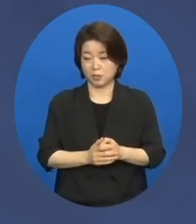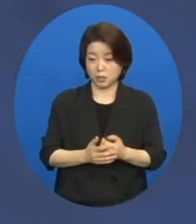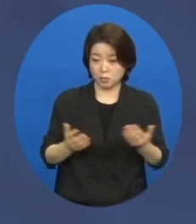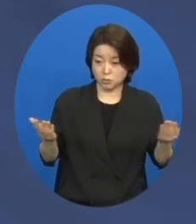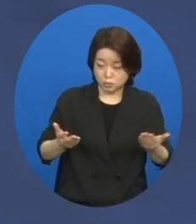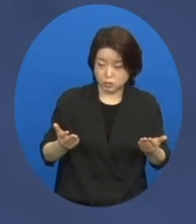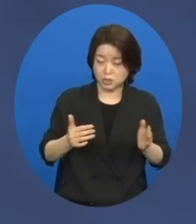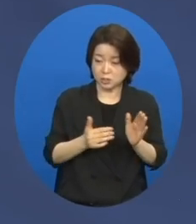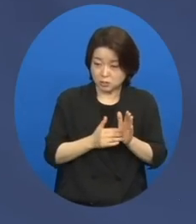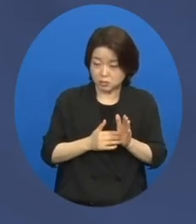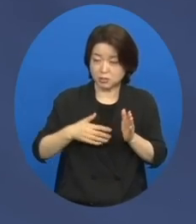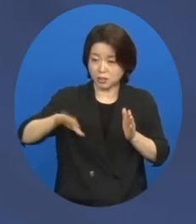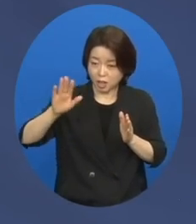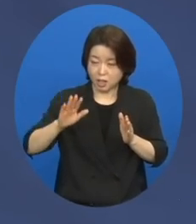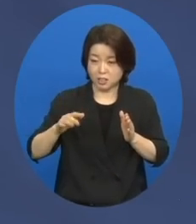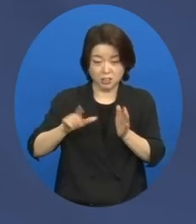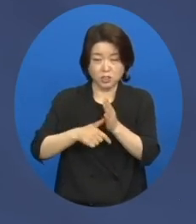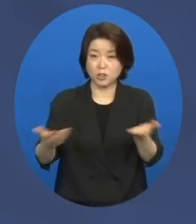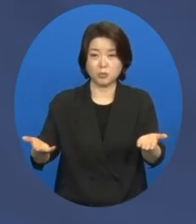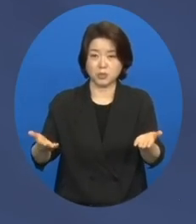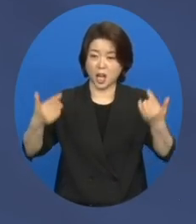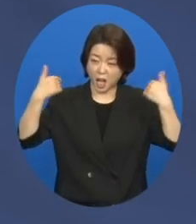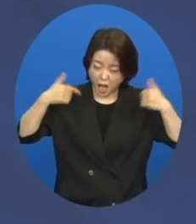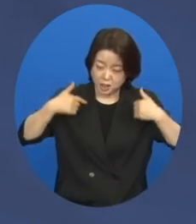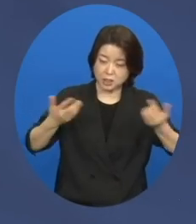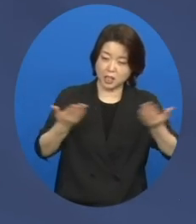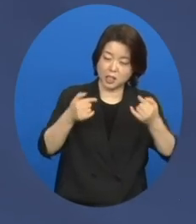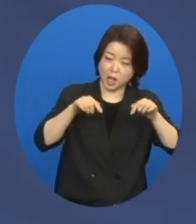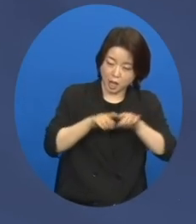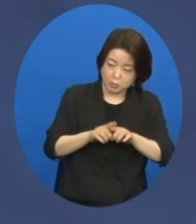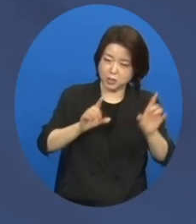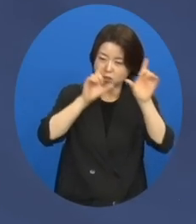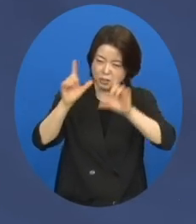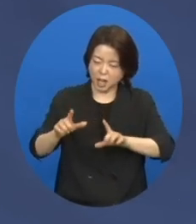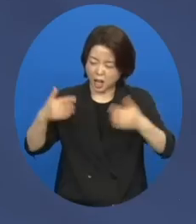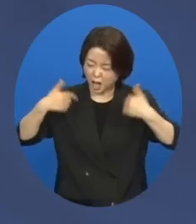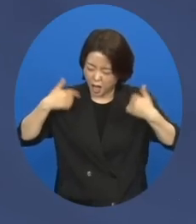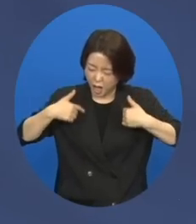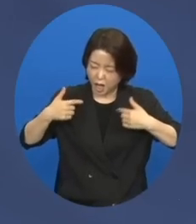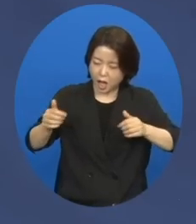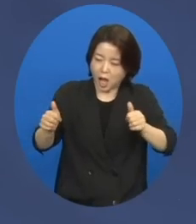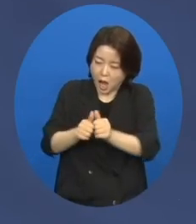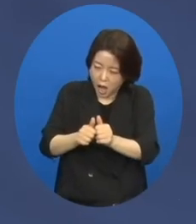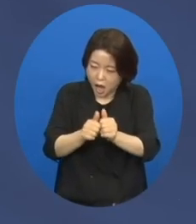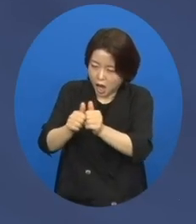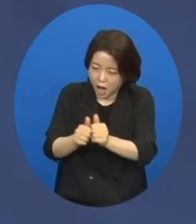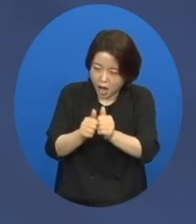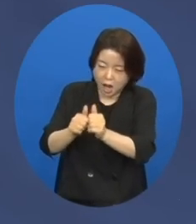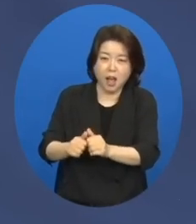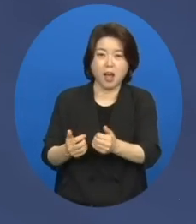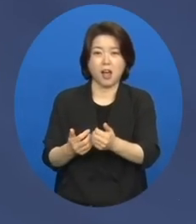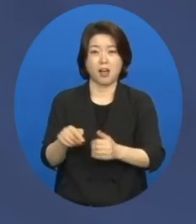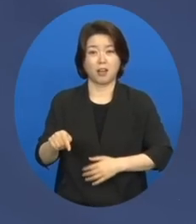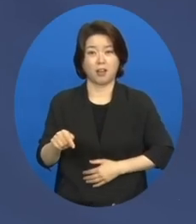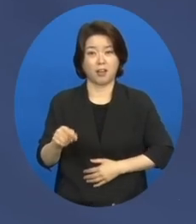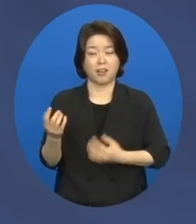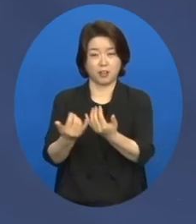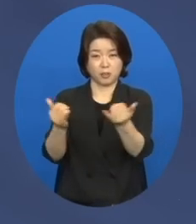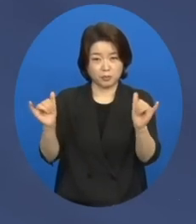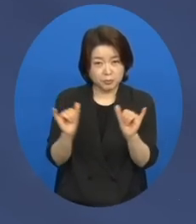없어요. 출퇴근이 없고 일을 같이 하고 삶을 같이 사니까 이게 지금 같은 공동체 안에 있는